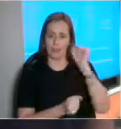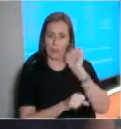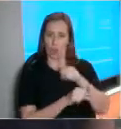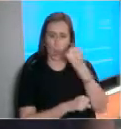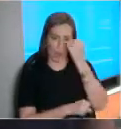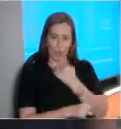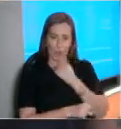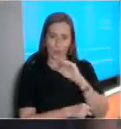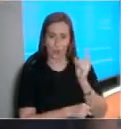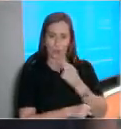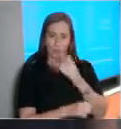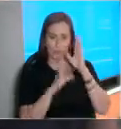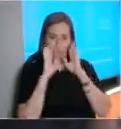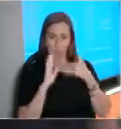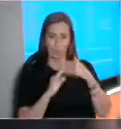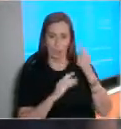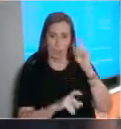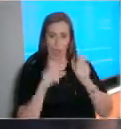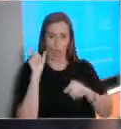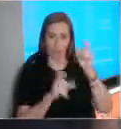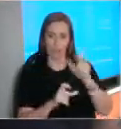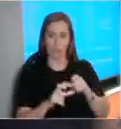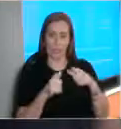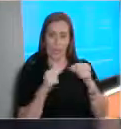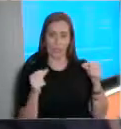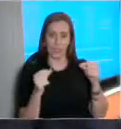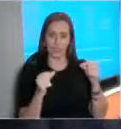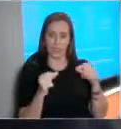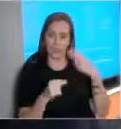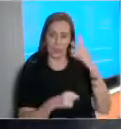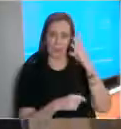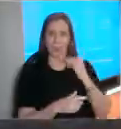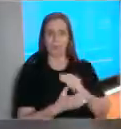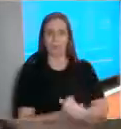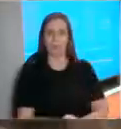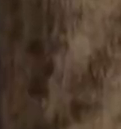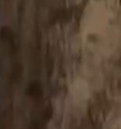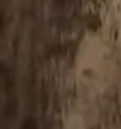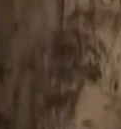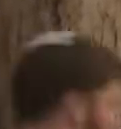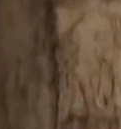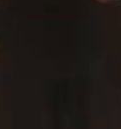את כל אנשי חמאס, תאמין לי שכל האנשים בעזה יהיו מרוצים.